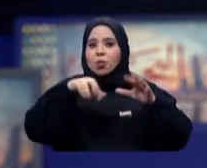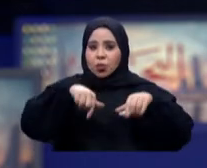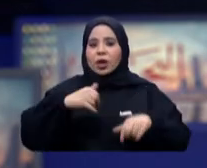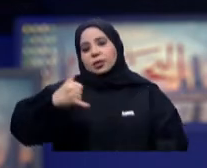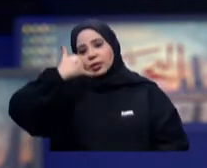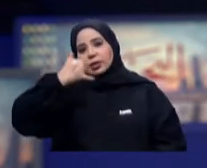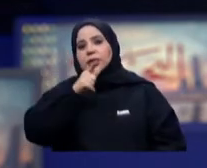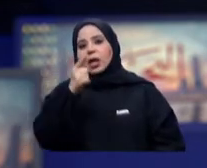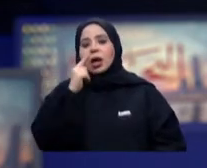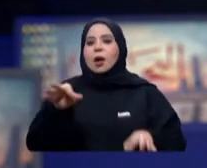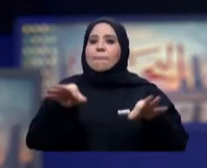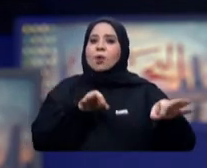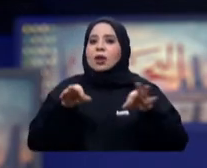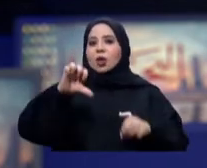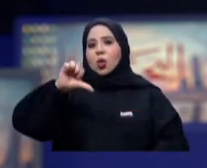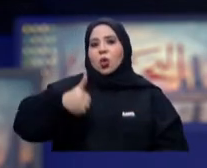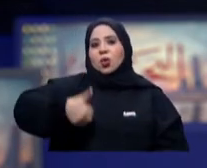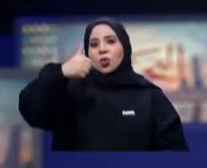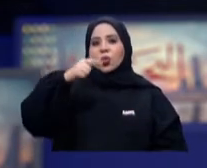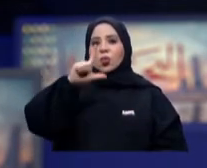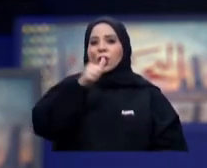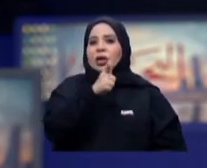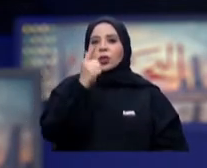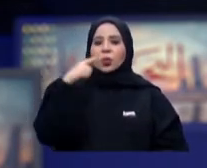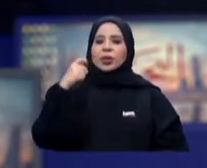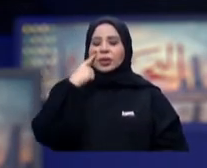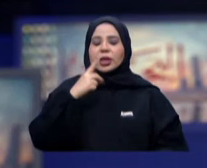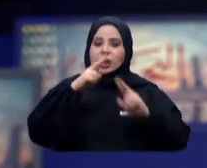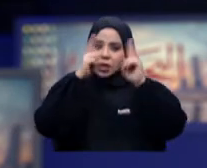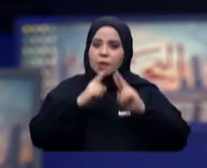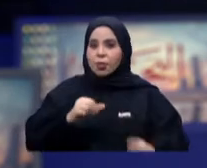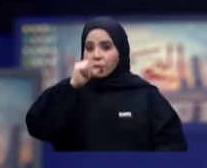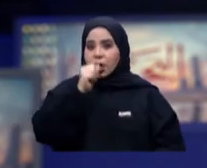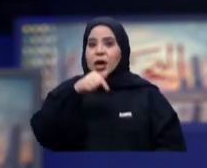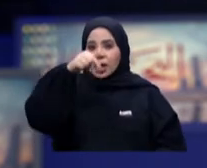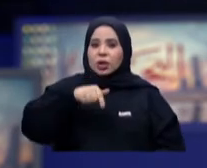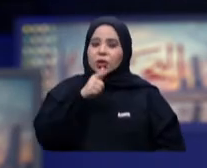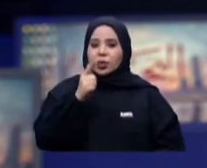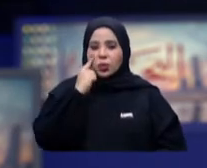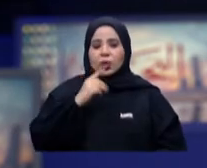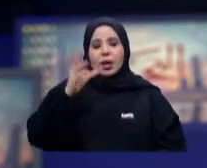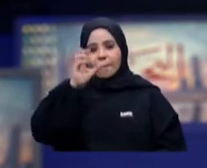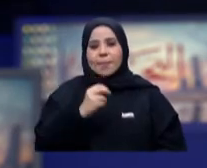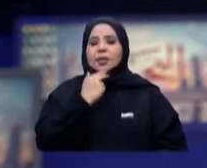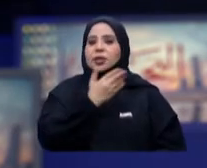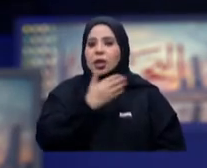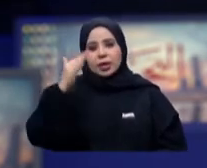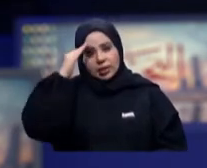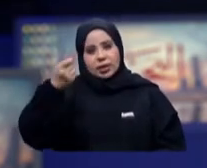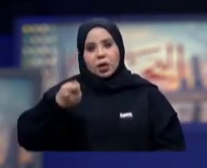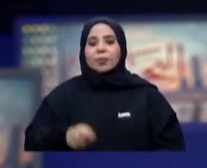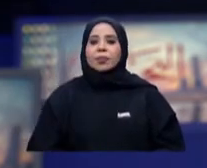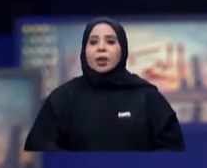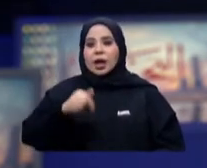عبر الهاتف سعادة المهندس وائل بن ناصر المبارك، وزير شؤون الكهرباء والماء. سعادة الوزير، مساء الخير وأهلا بكم في